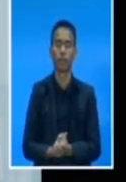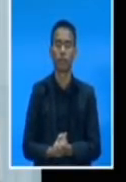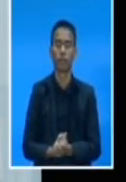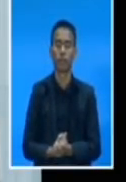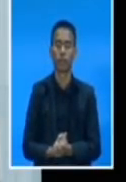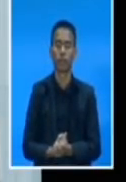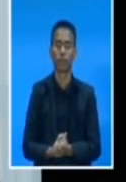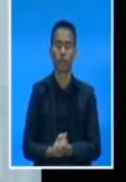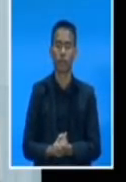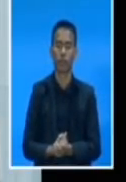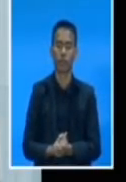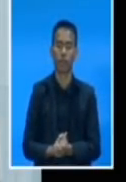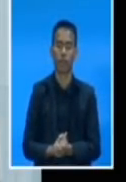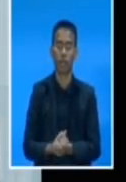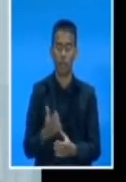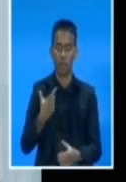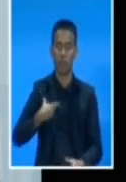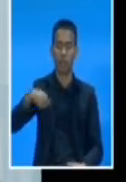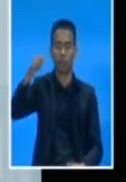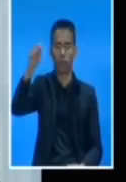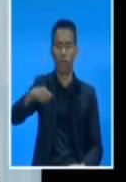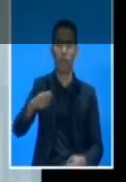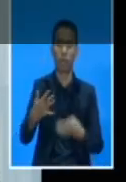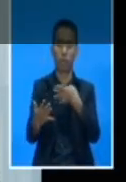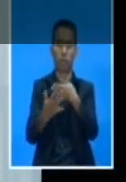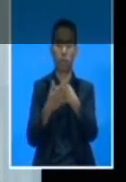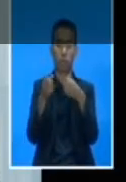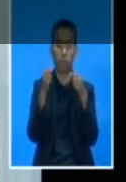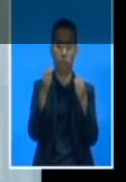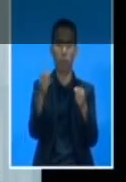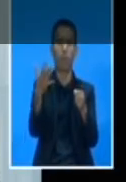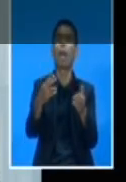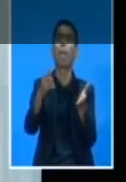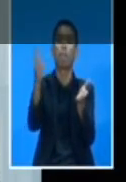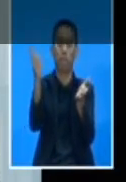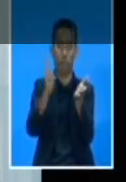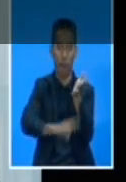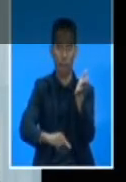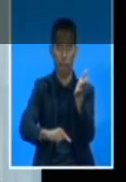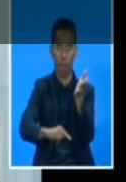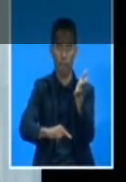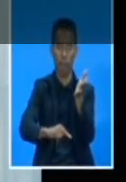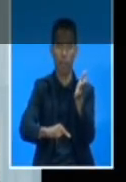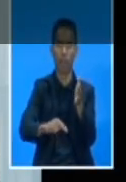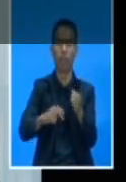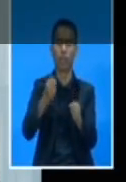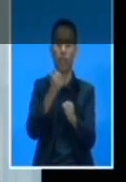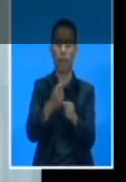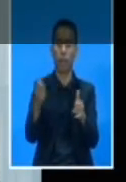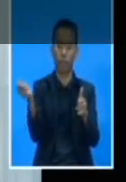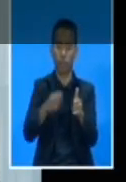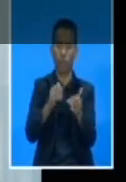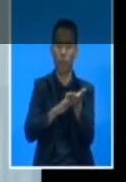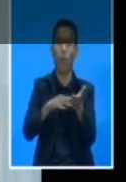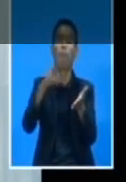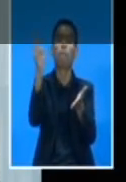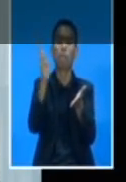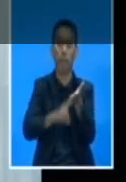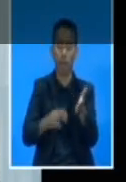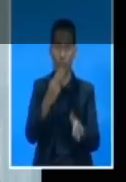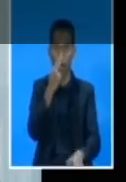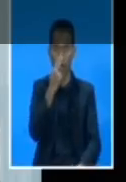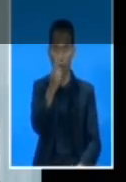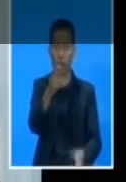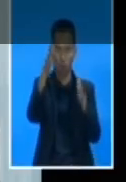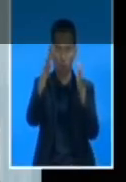ศาลไม่ขังแล้วครับศาลไม่จำคุกศาลให้ปรับลงโทษแค่ปรับเพราะศาลเห็นว่าบุคคลนี้ไม่ควรจะจ